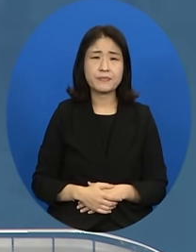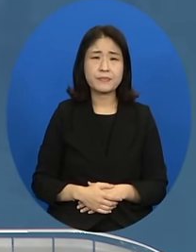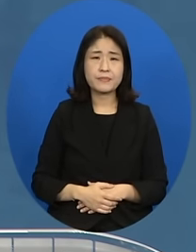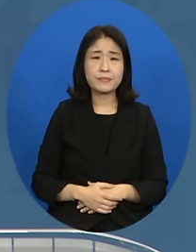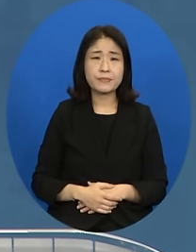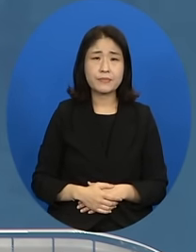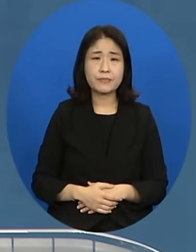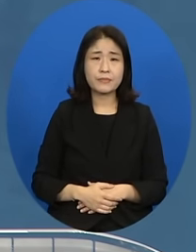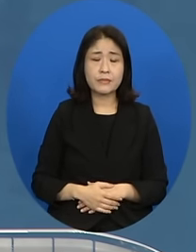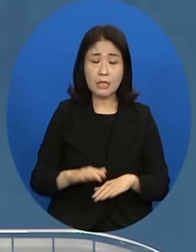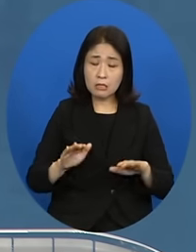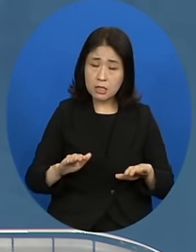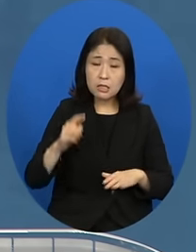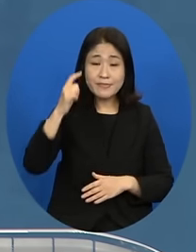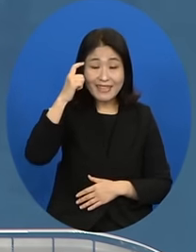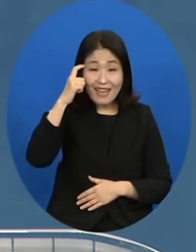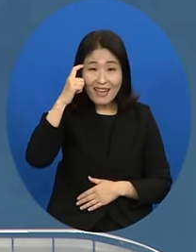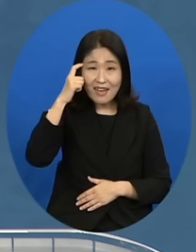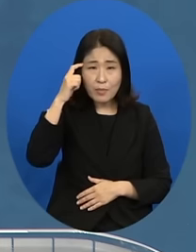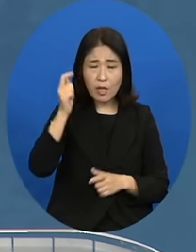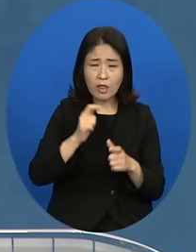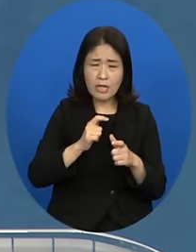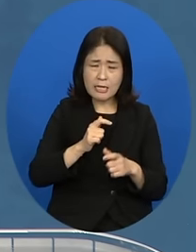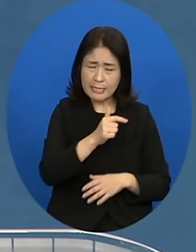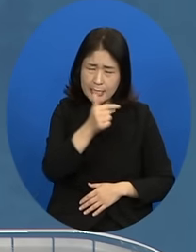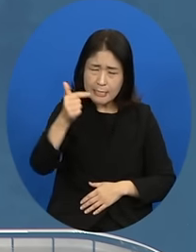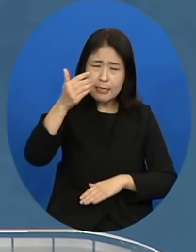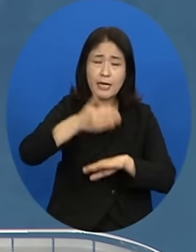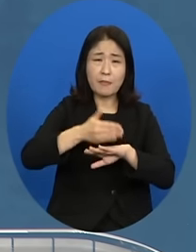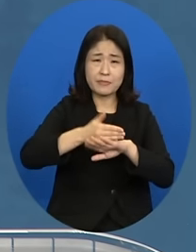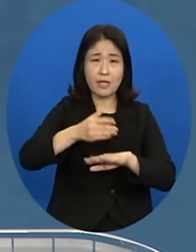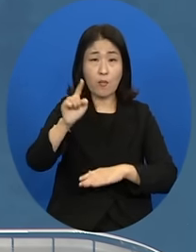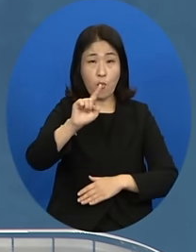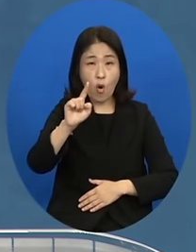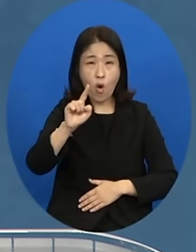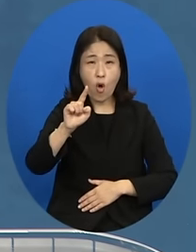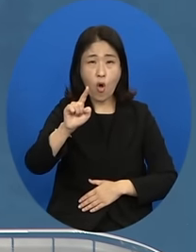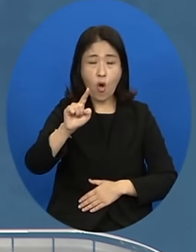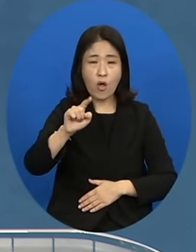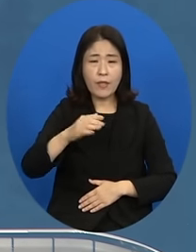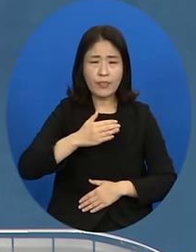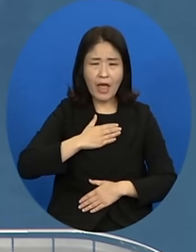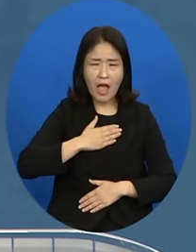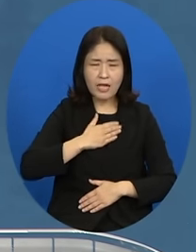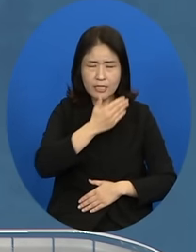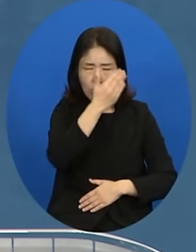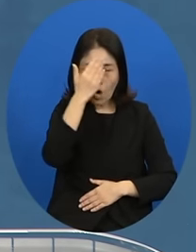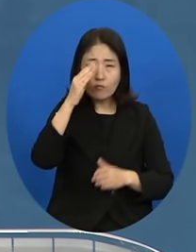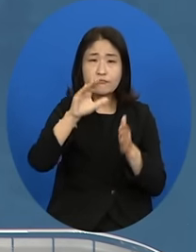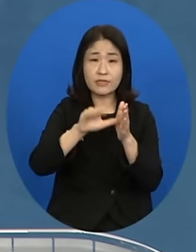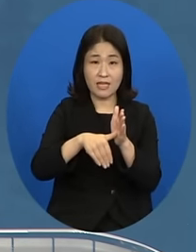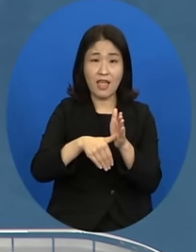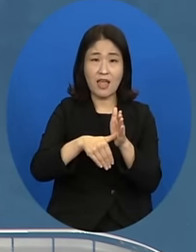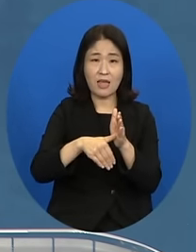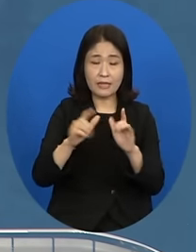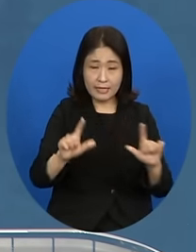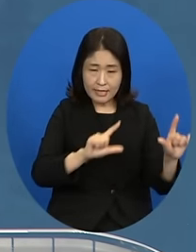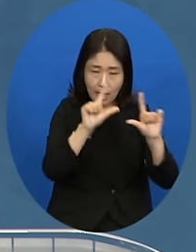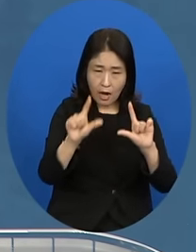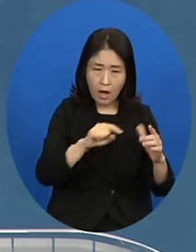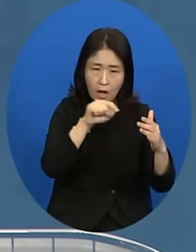지금 돌아보면 저의 제일 큰 감사는 제가 아주 어렸을 때부터 제 삶에 그리고